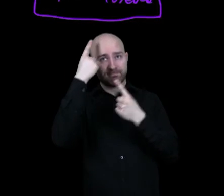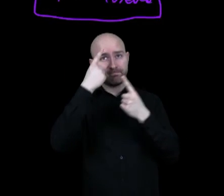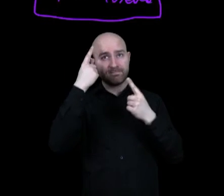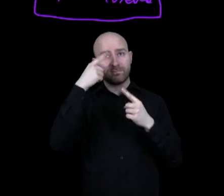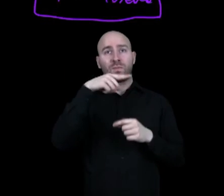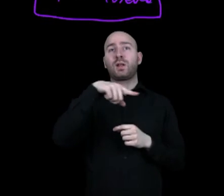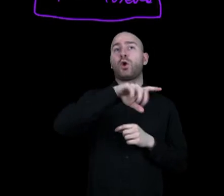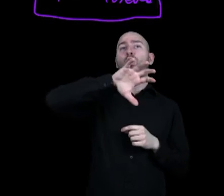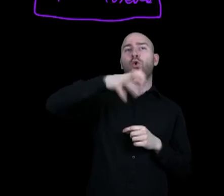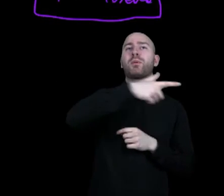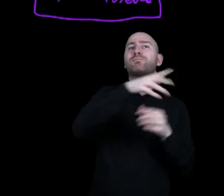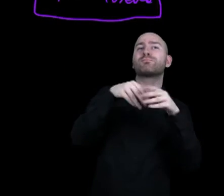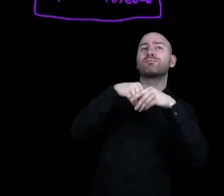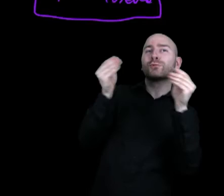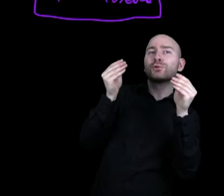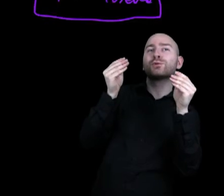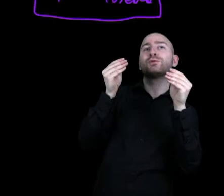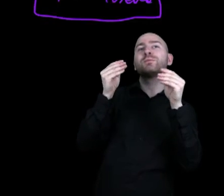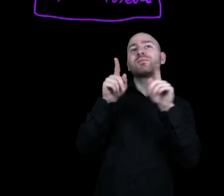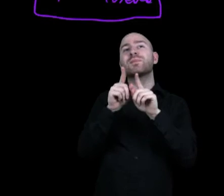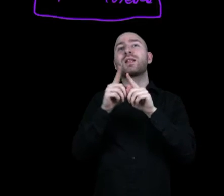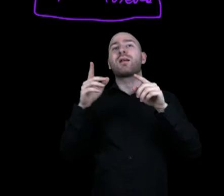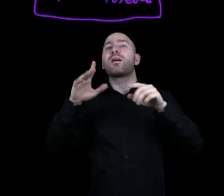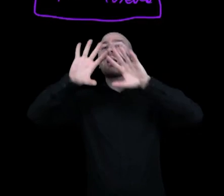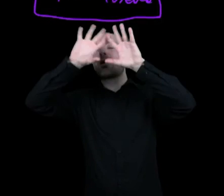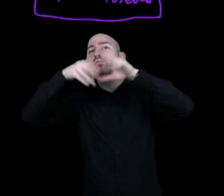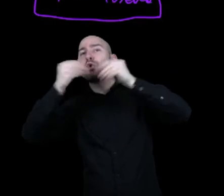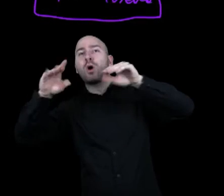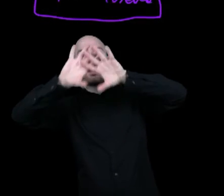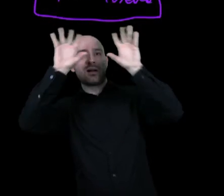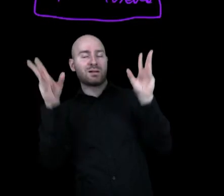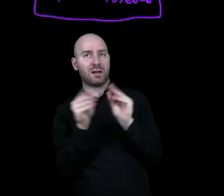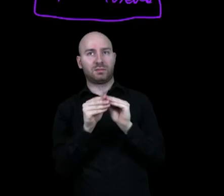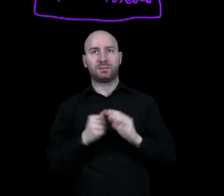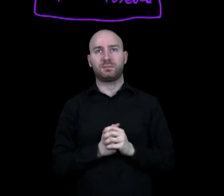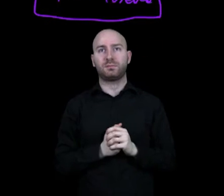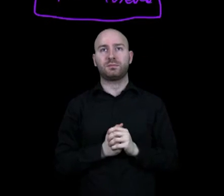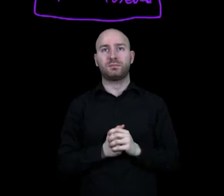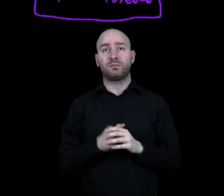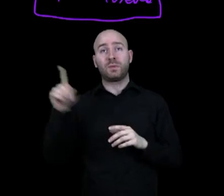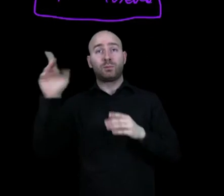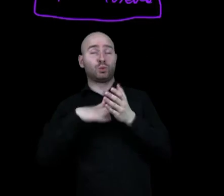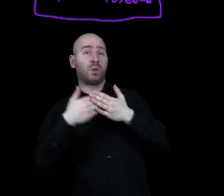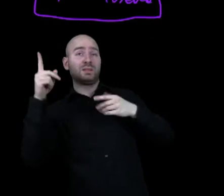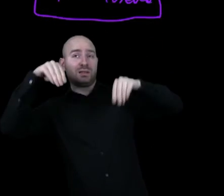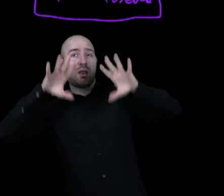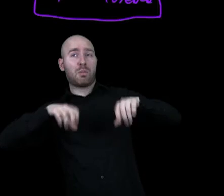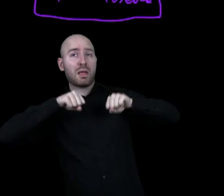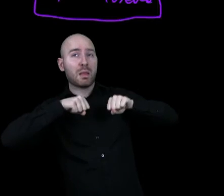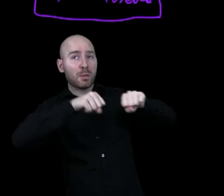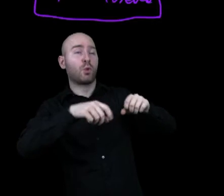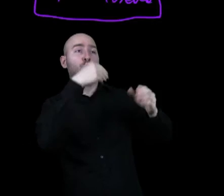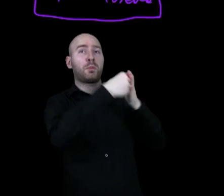sytuację w kategoriach łącznej korzyści, a raczej łącznej korzyści netto. Supermarket, który kupi tę